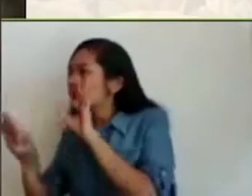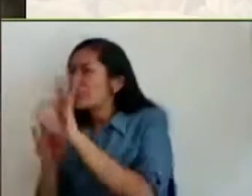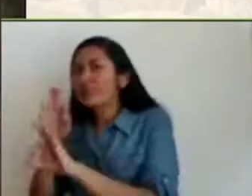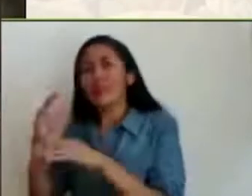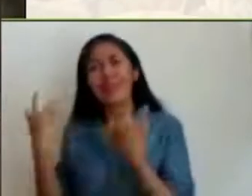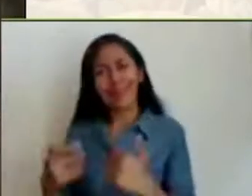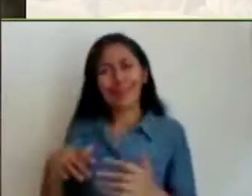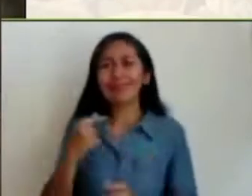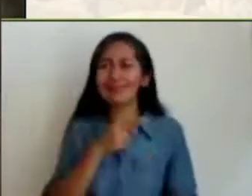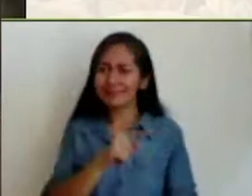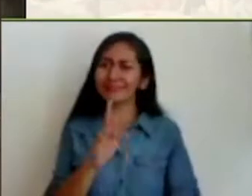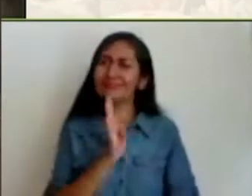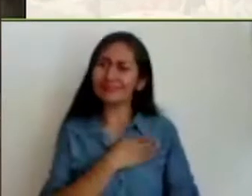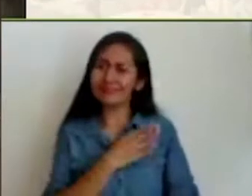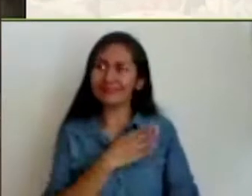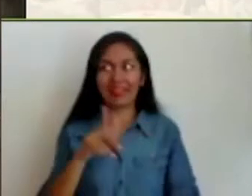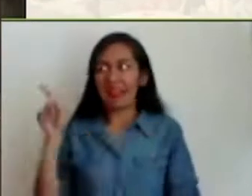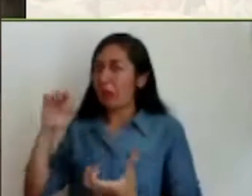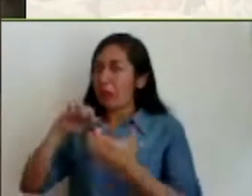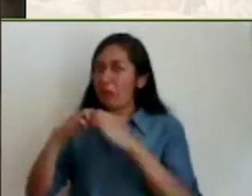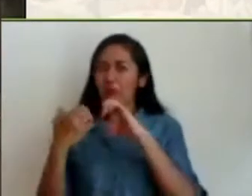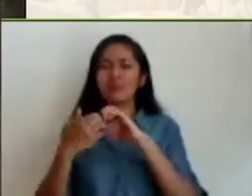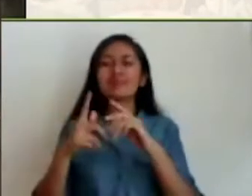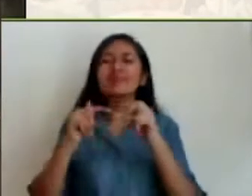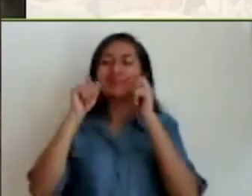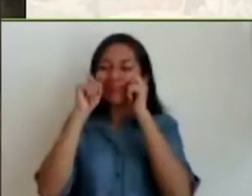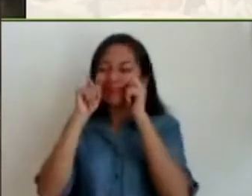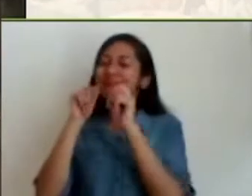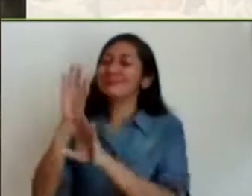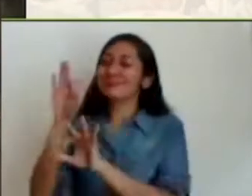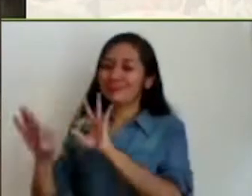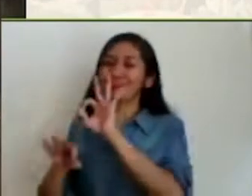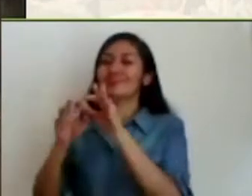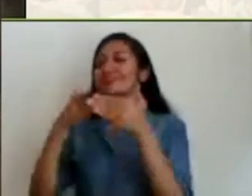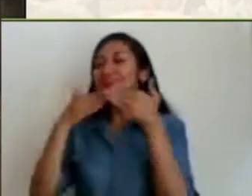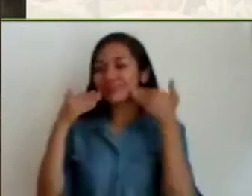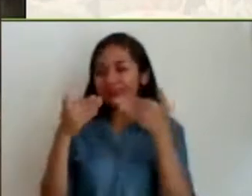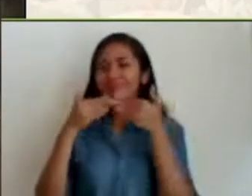pestilencia viene representado en Oselle en tres distintas ocasiones, en